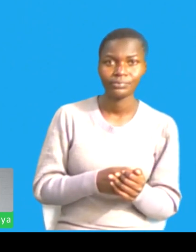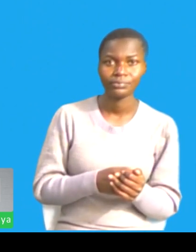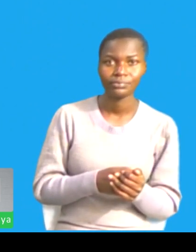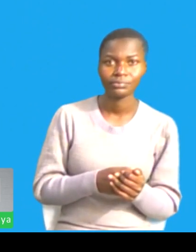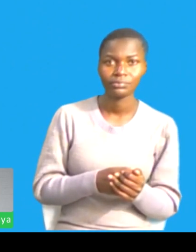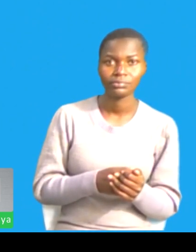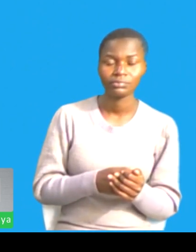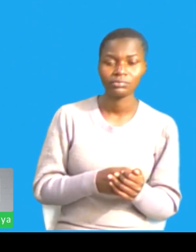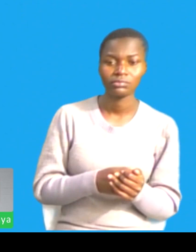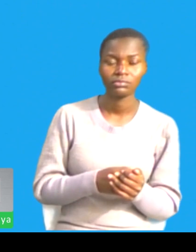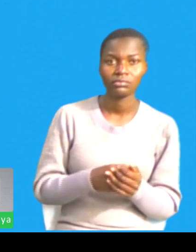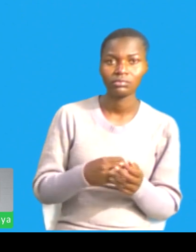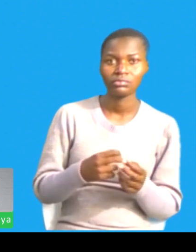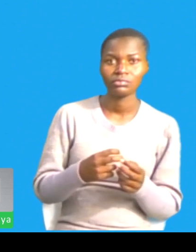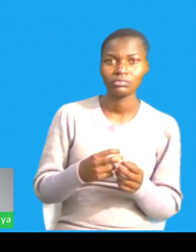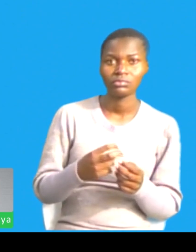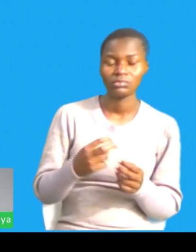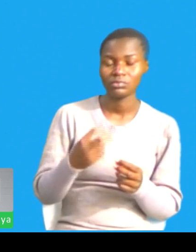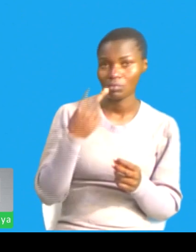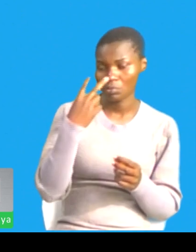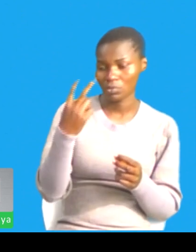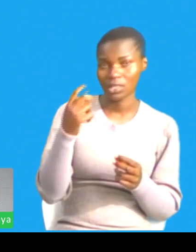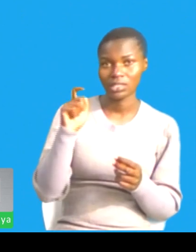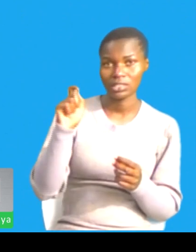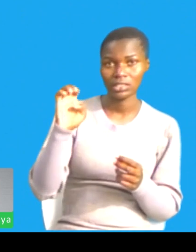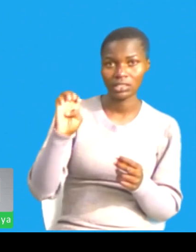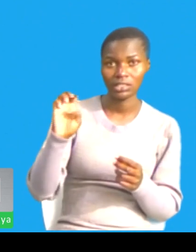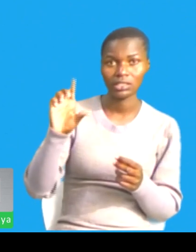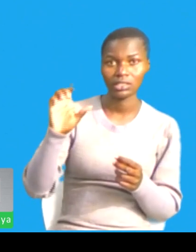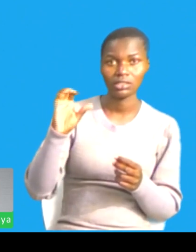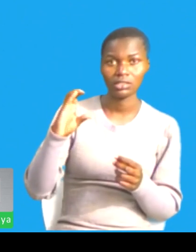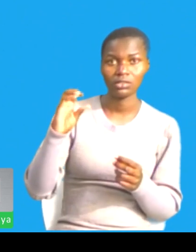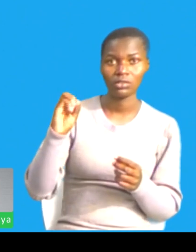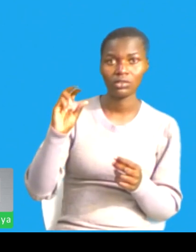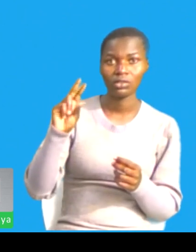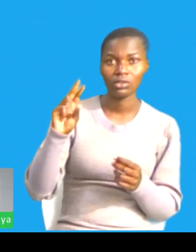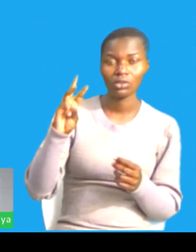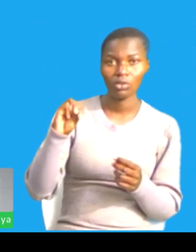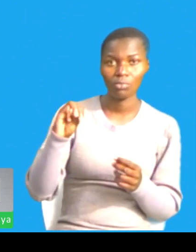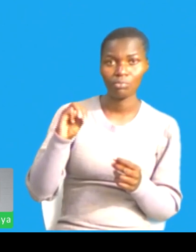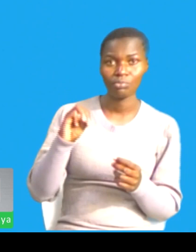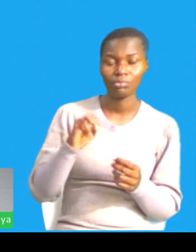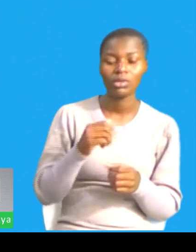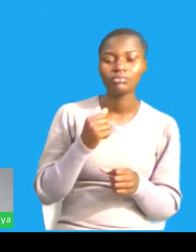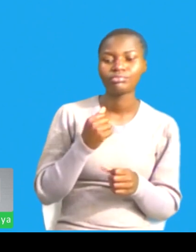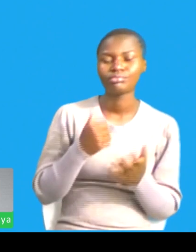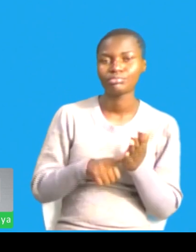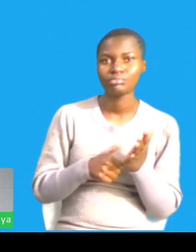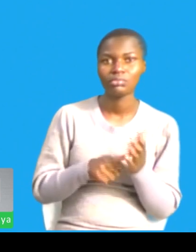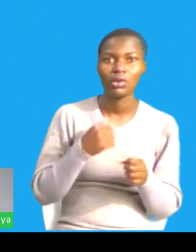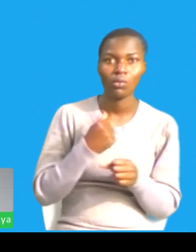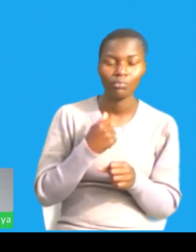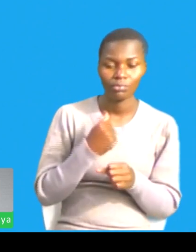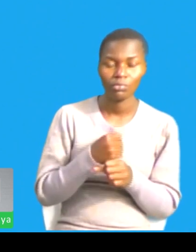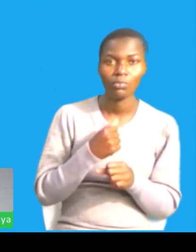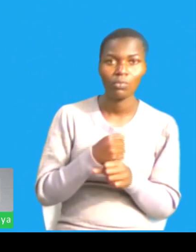We are looking at Telkom, tunaangalia closely tuone nini inaendelea pale. Mimi shida yangu ni workers. The employees are